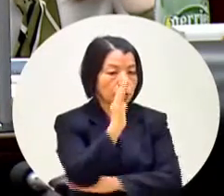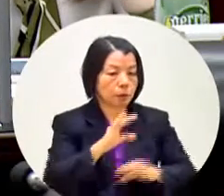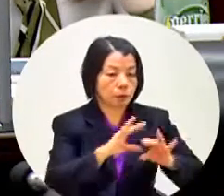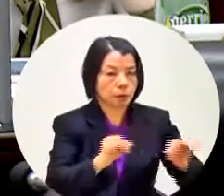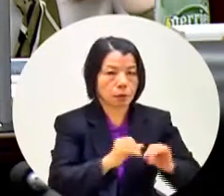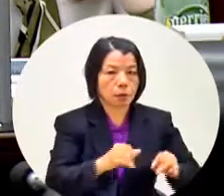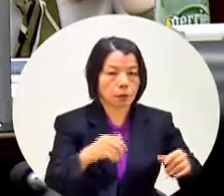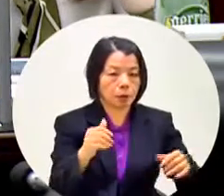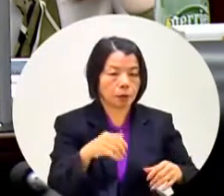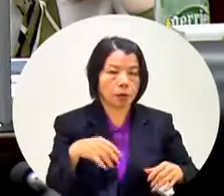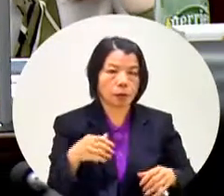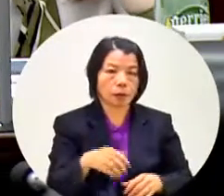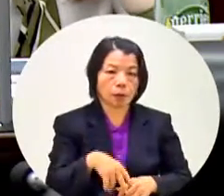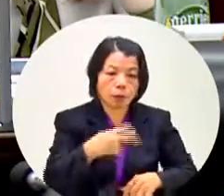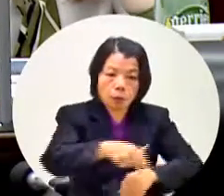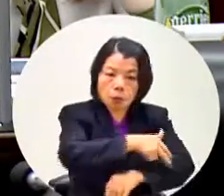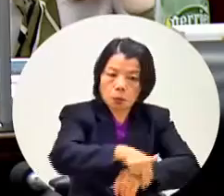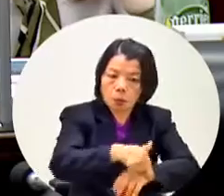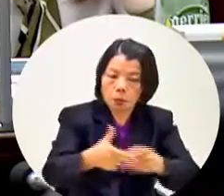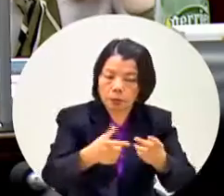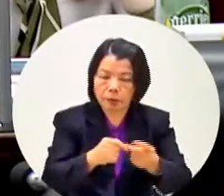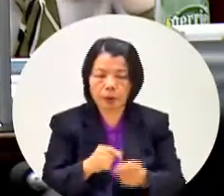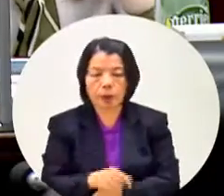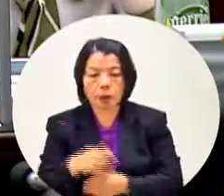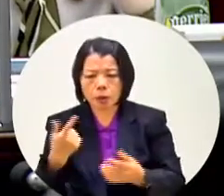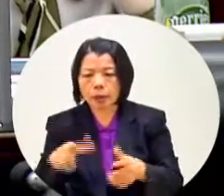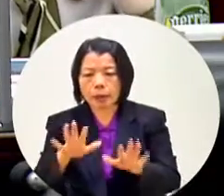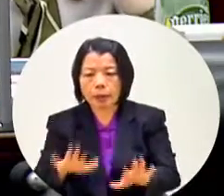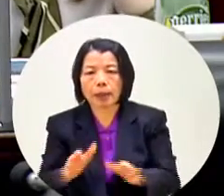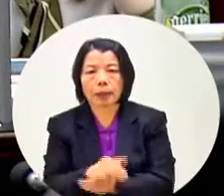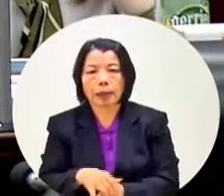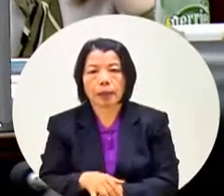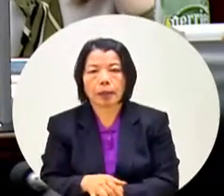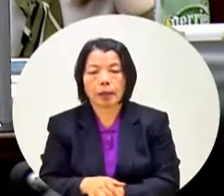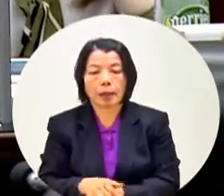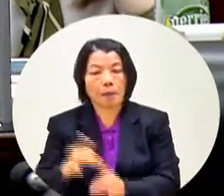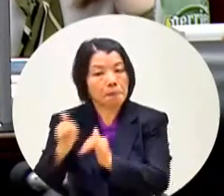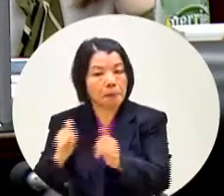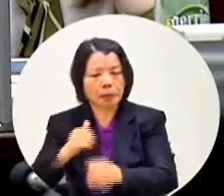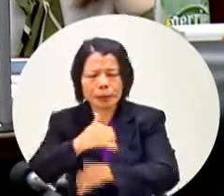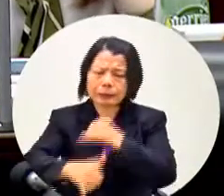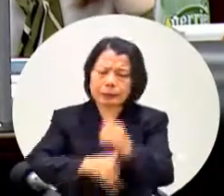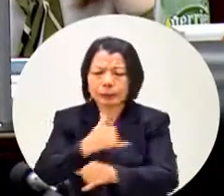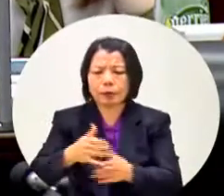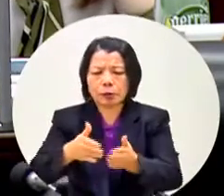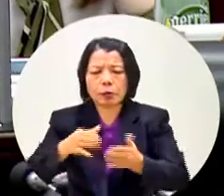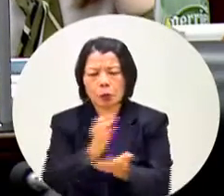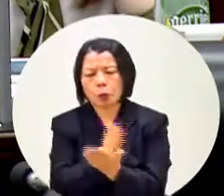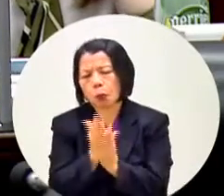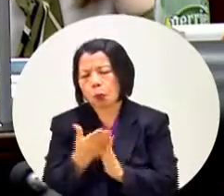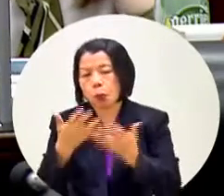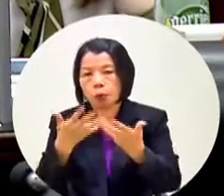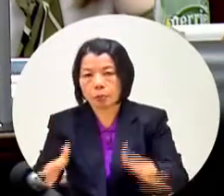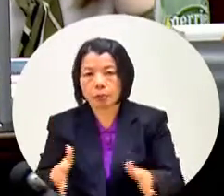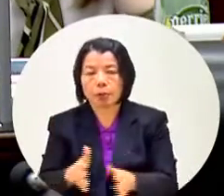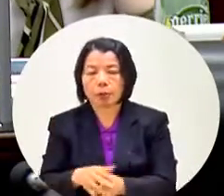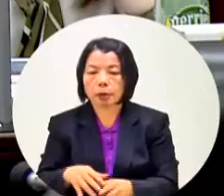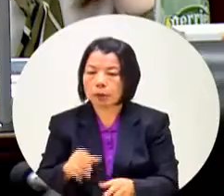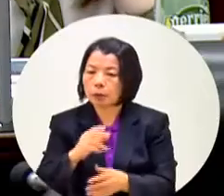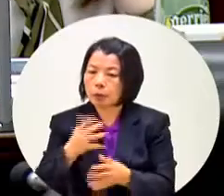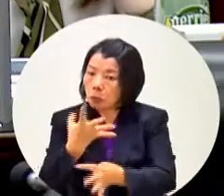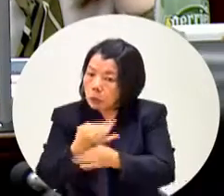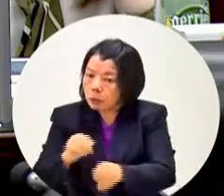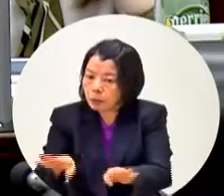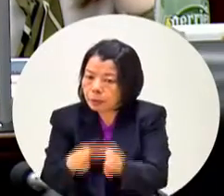改建，好，左上角那一张图是新兴市场改建的一个状况，它已经接近完工。